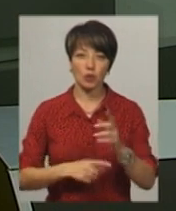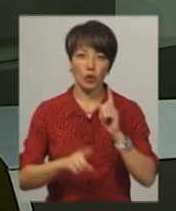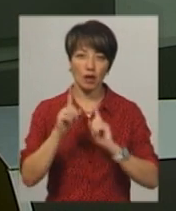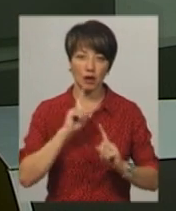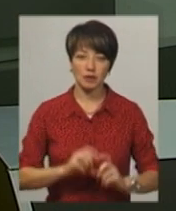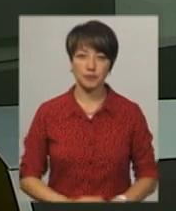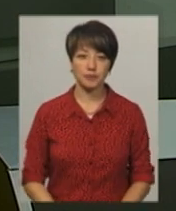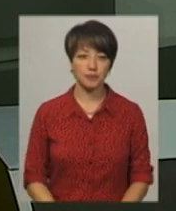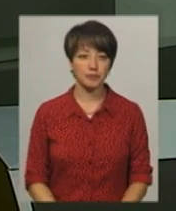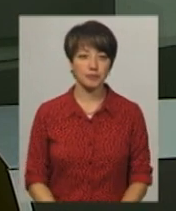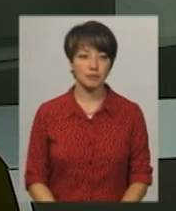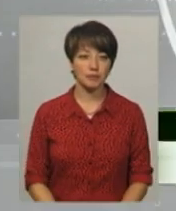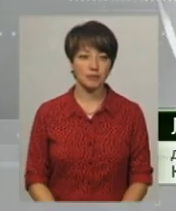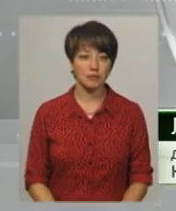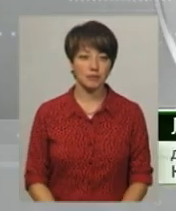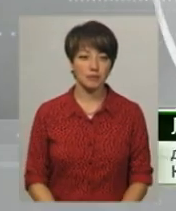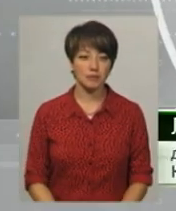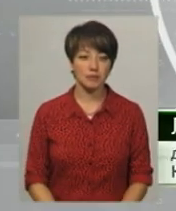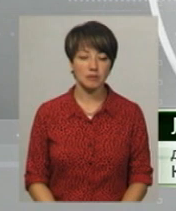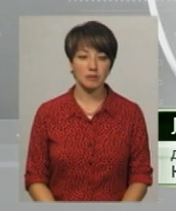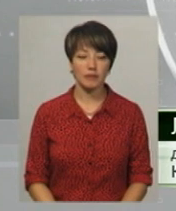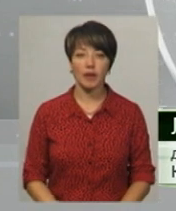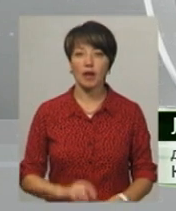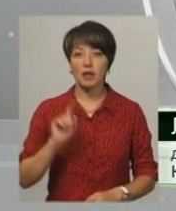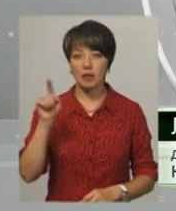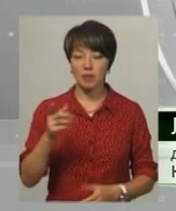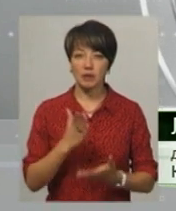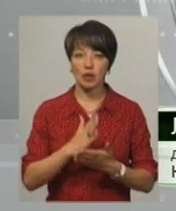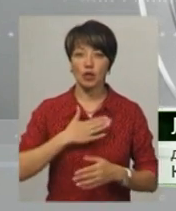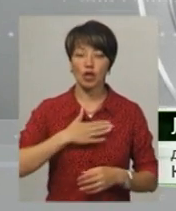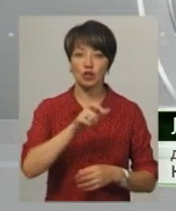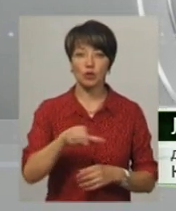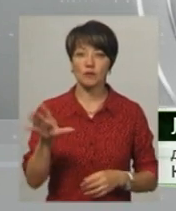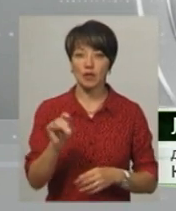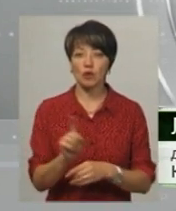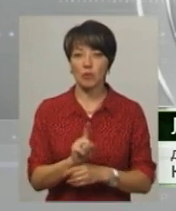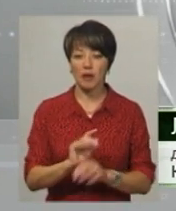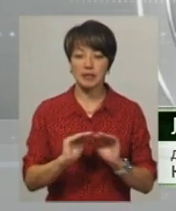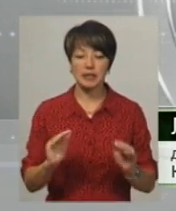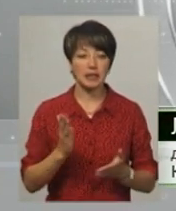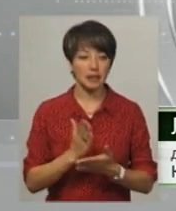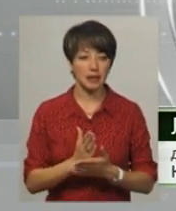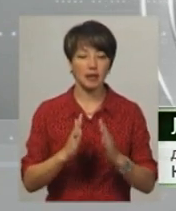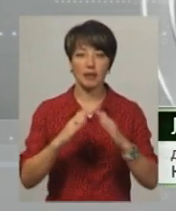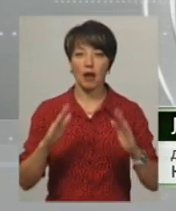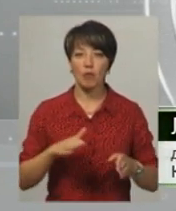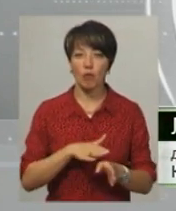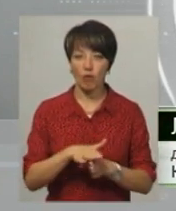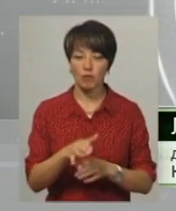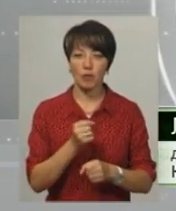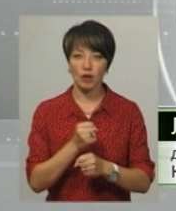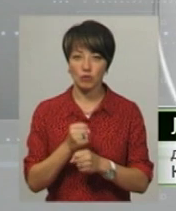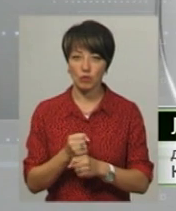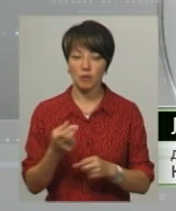міської ради Людмила Позенюк. Там наші люди знаходяться, там все нормально, всі діти є, табір повністю